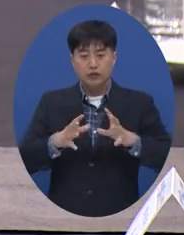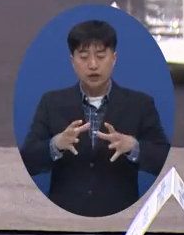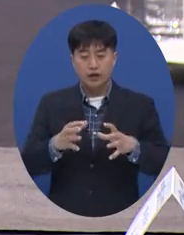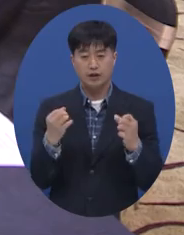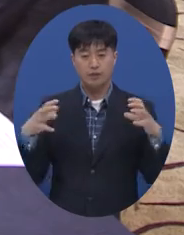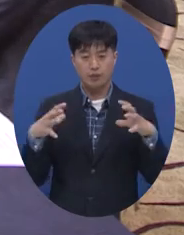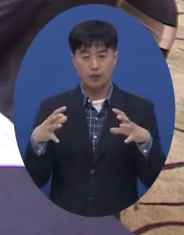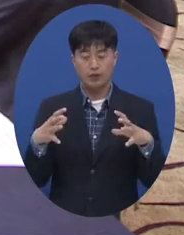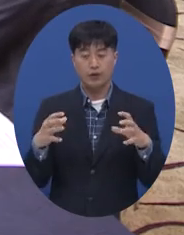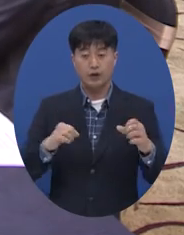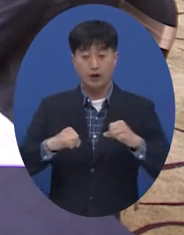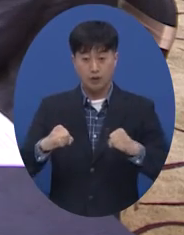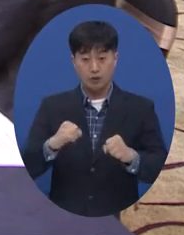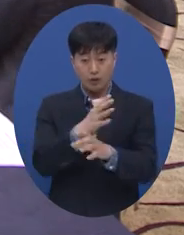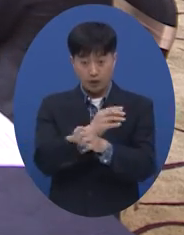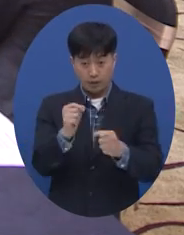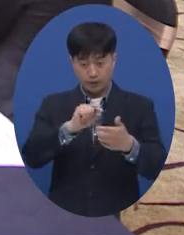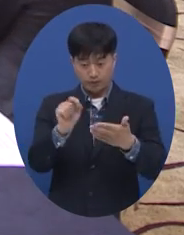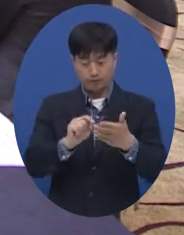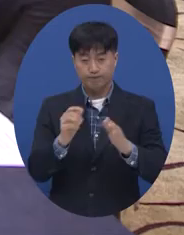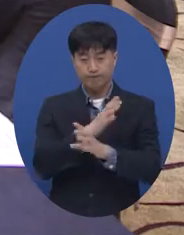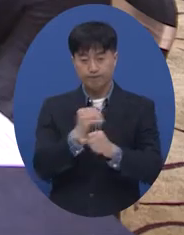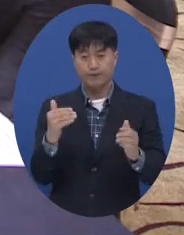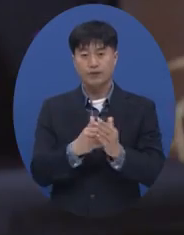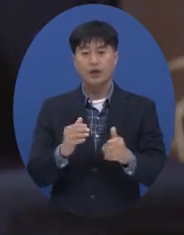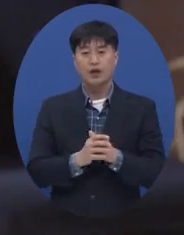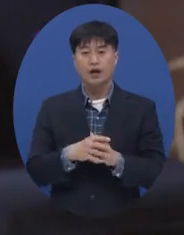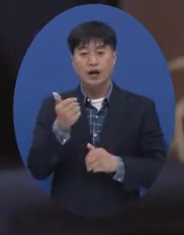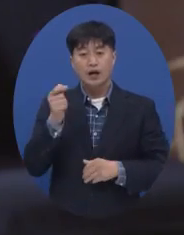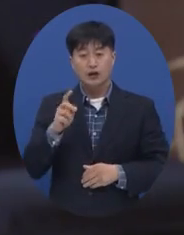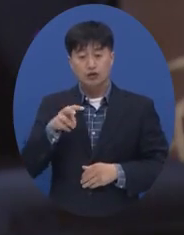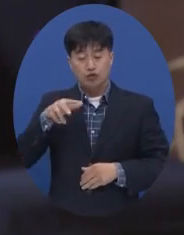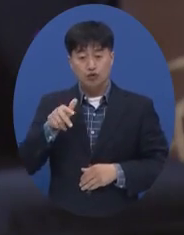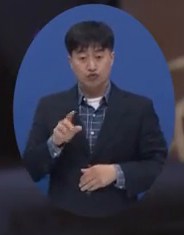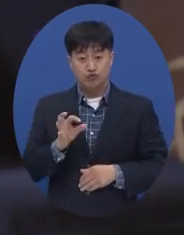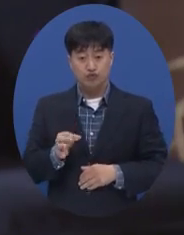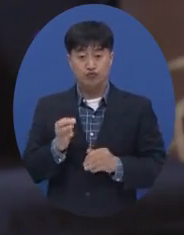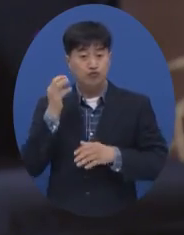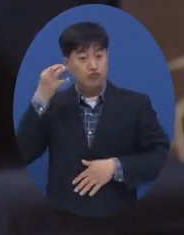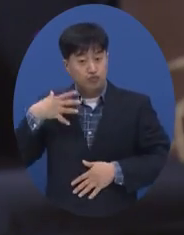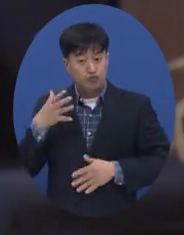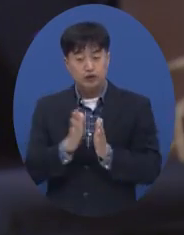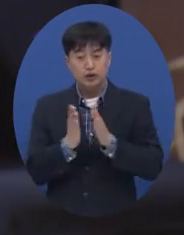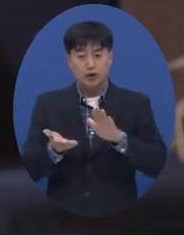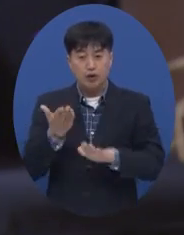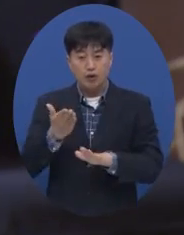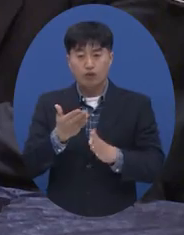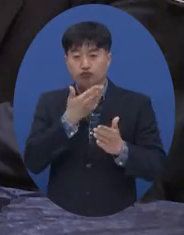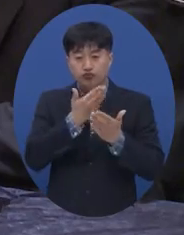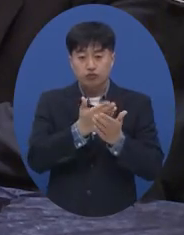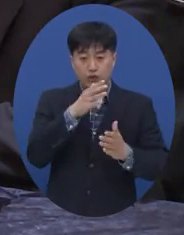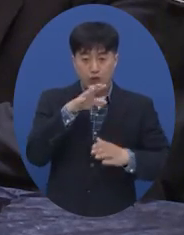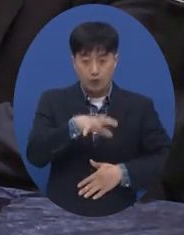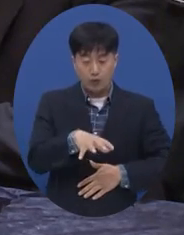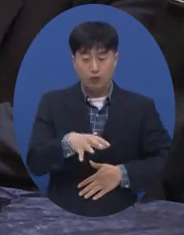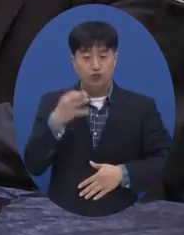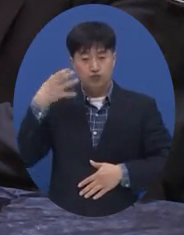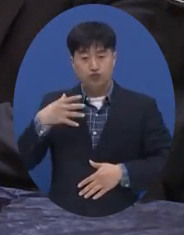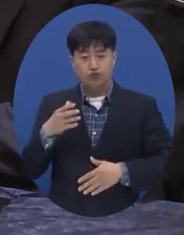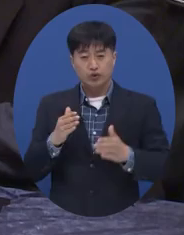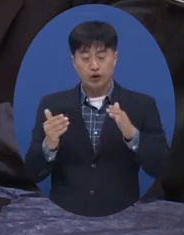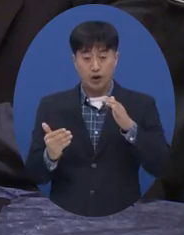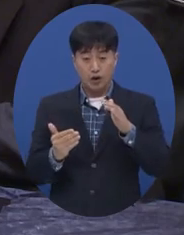협력 실행 합의서 를 체결했습니다 상조 외신은 중국 스타트업 육성 거점도시로 중국 최대의